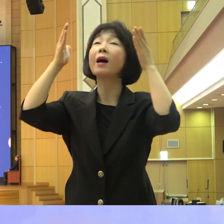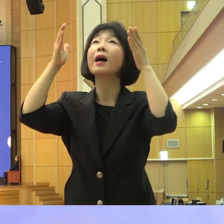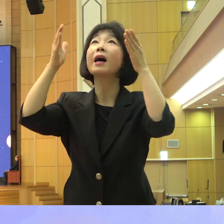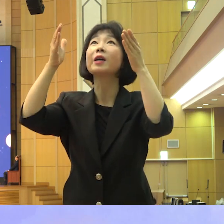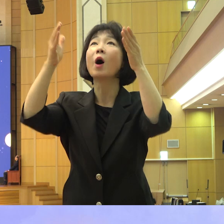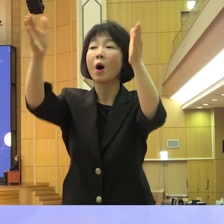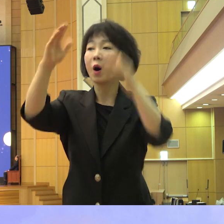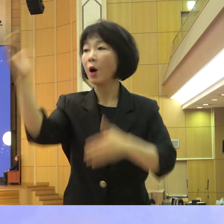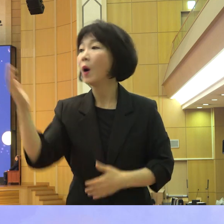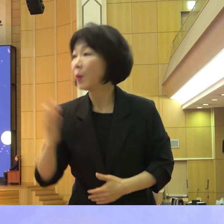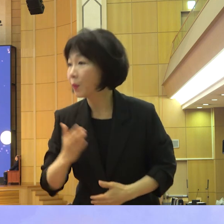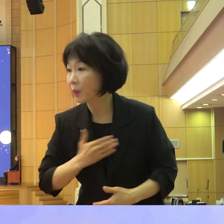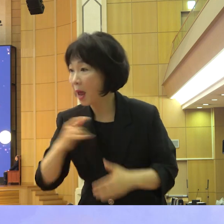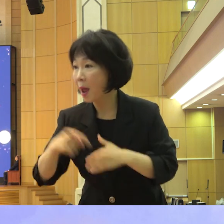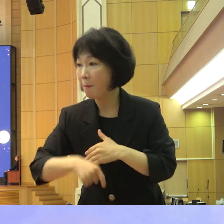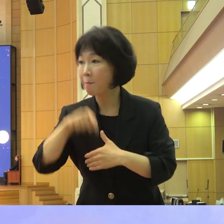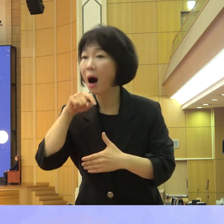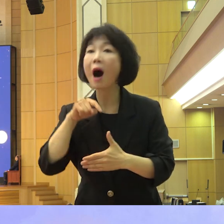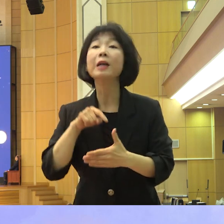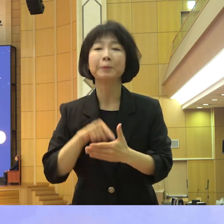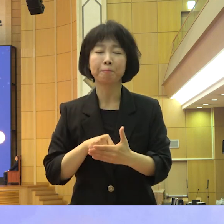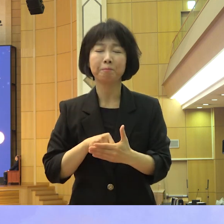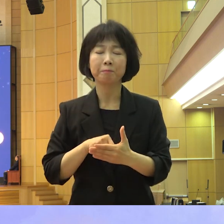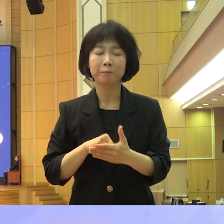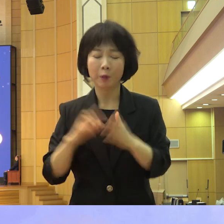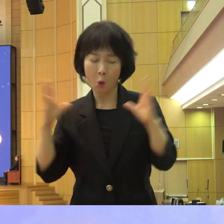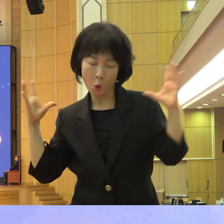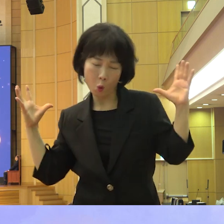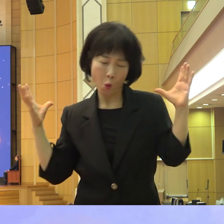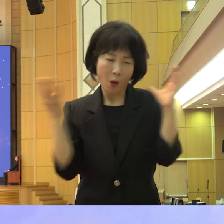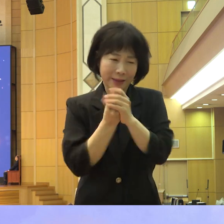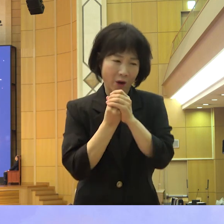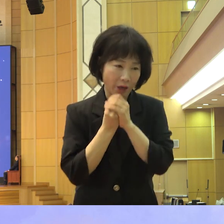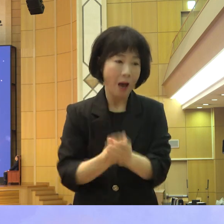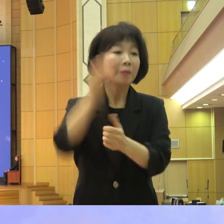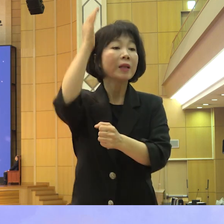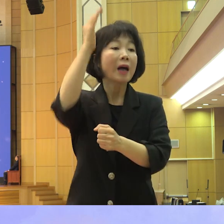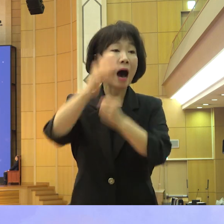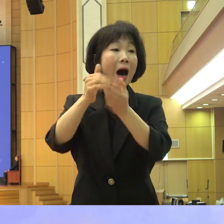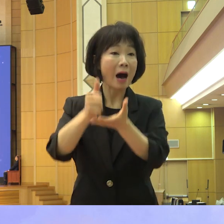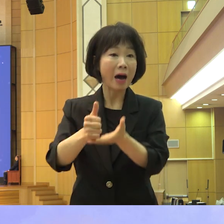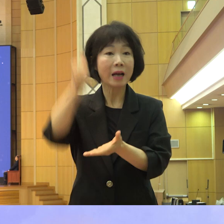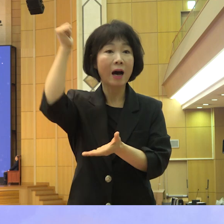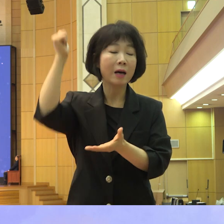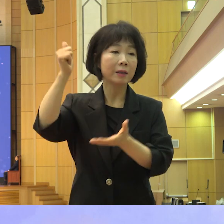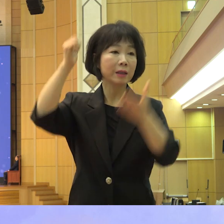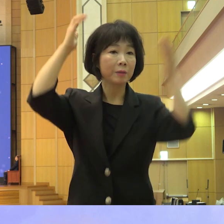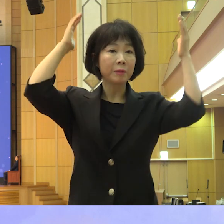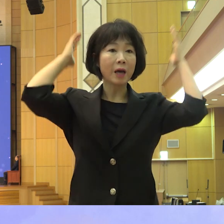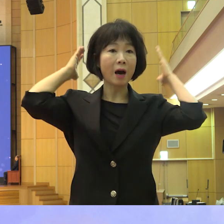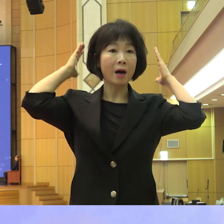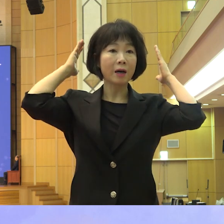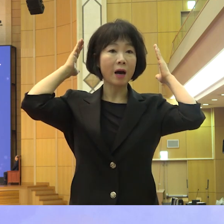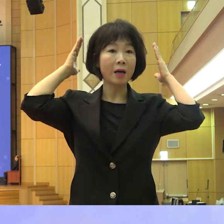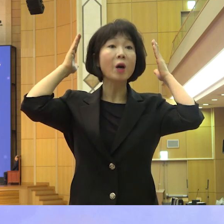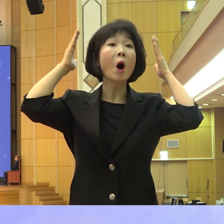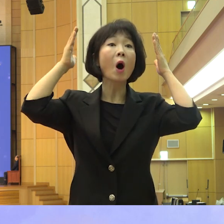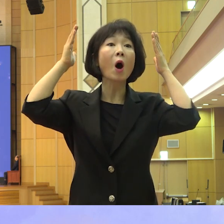은혜를 향하여 내 마음 완전한